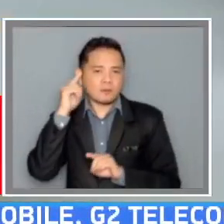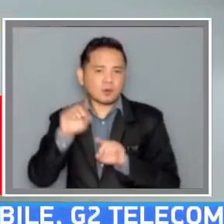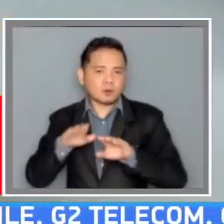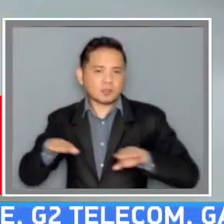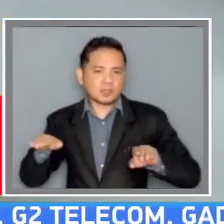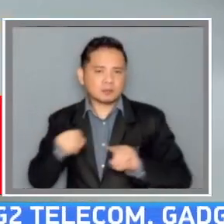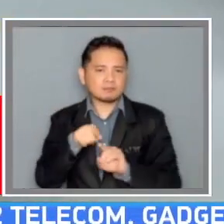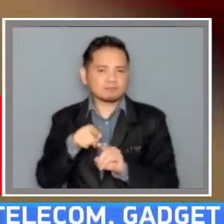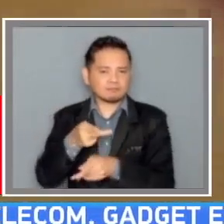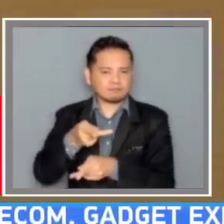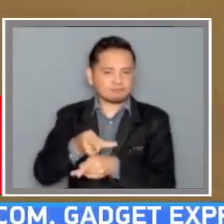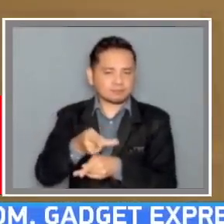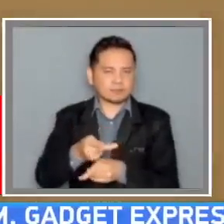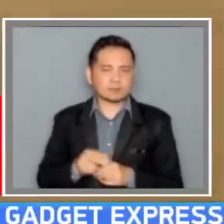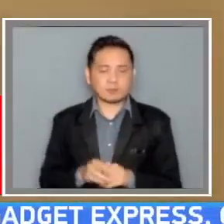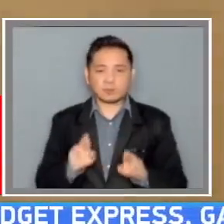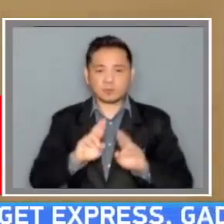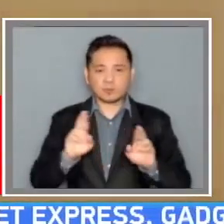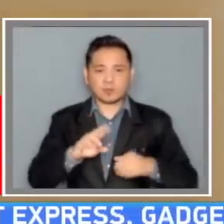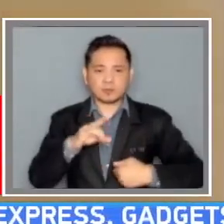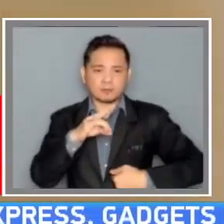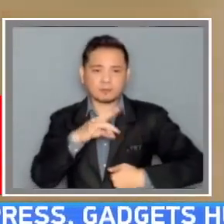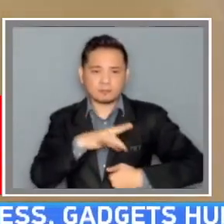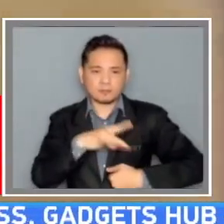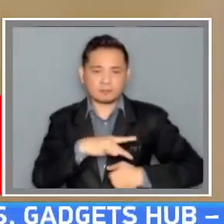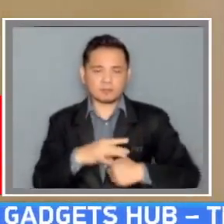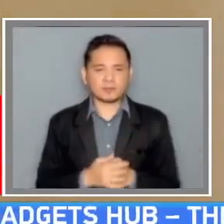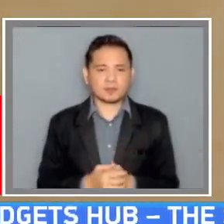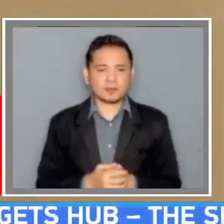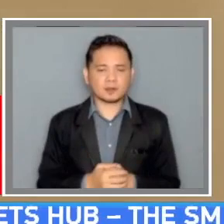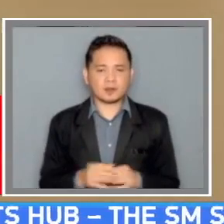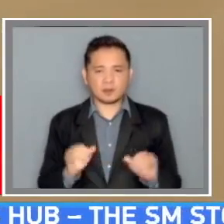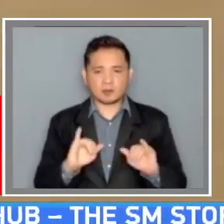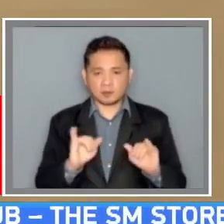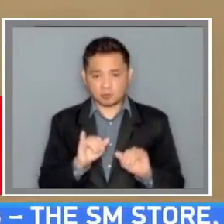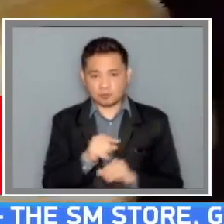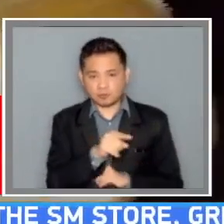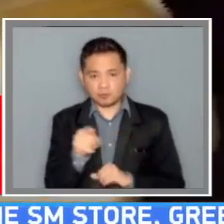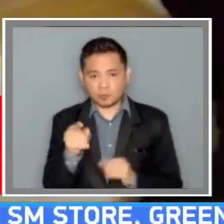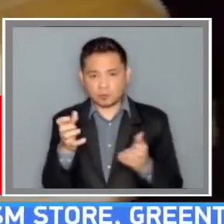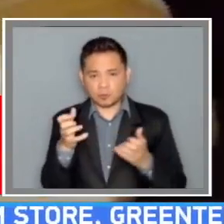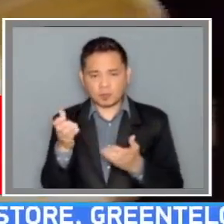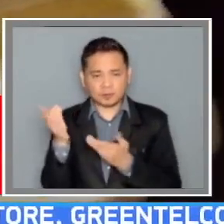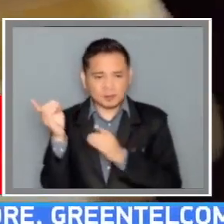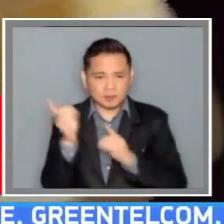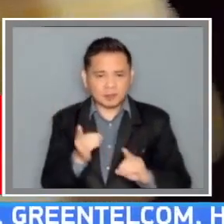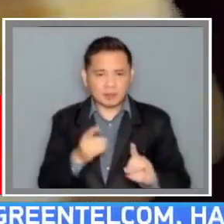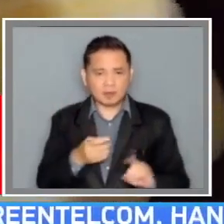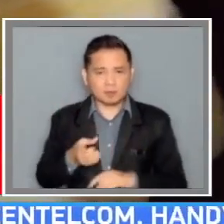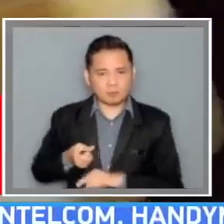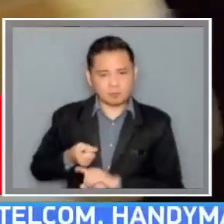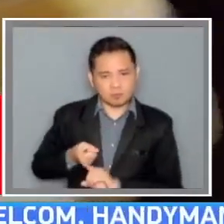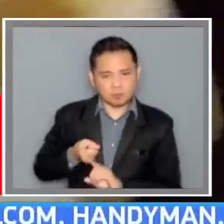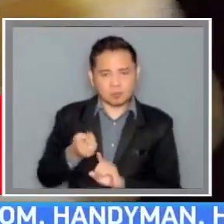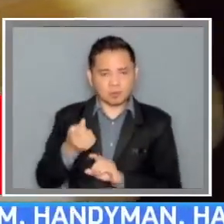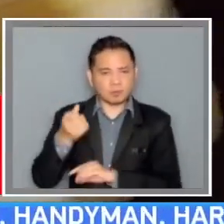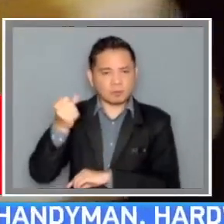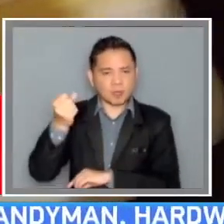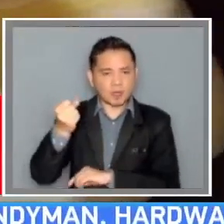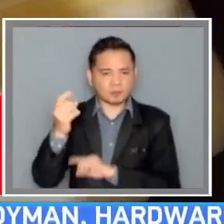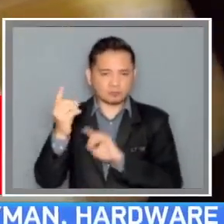binyagan. Nanawagan naman ang cura paroko para sa mga gustong magpa-breastfeed sa sanggol o kaya'y mag-donate ng gatas para sa